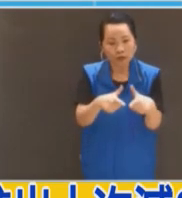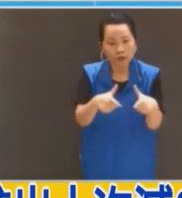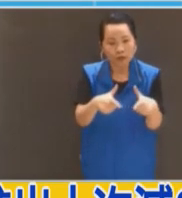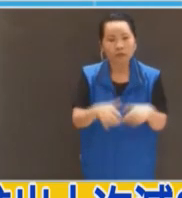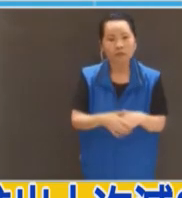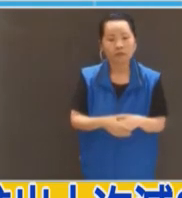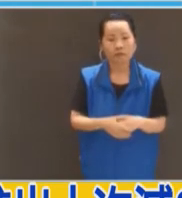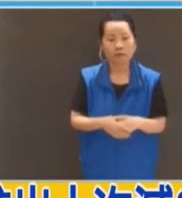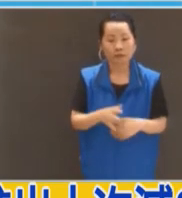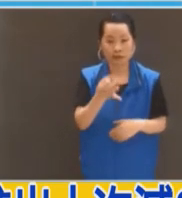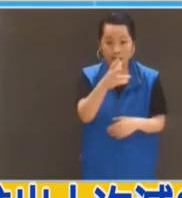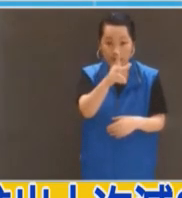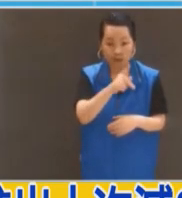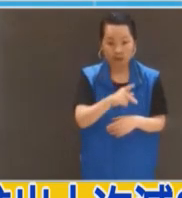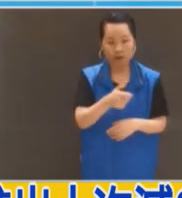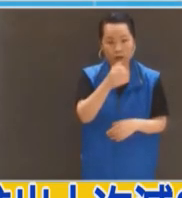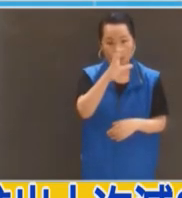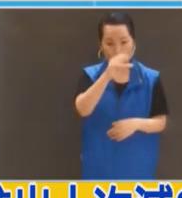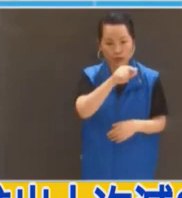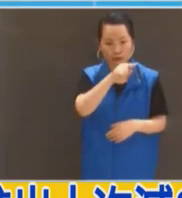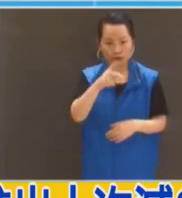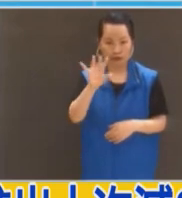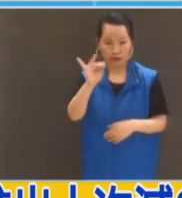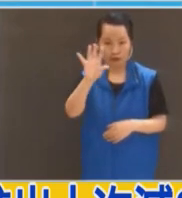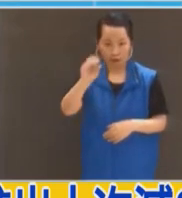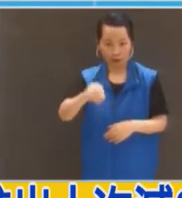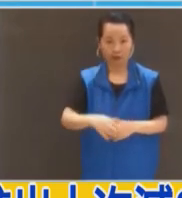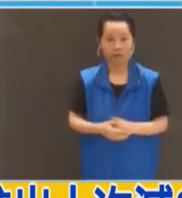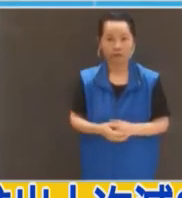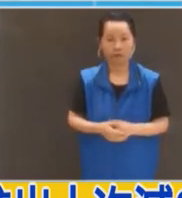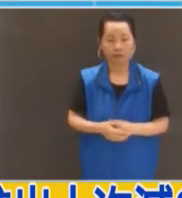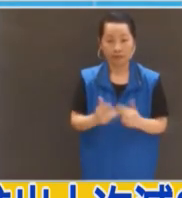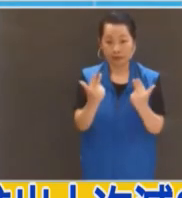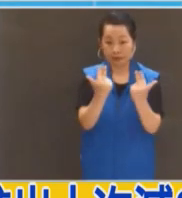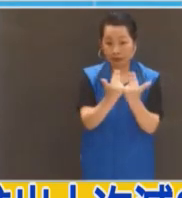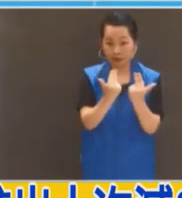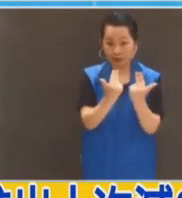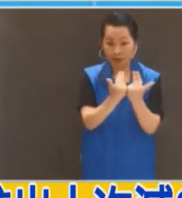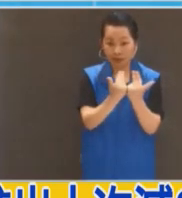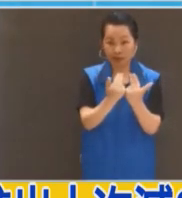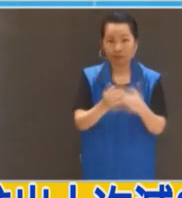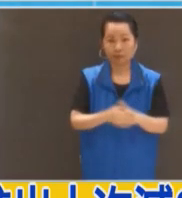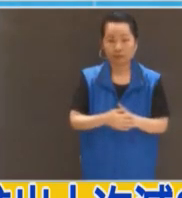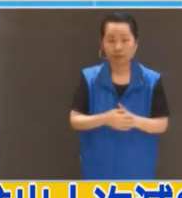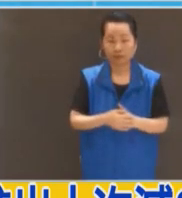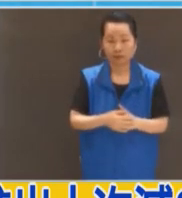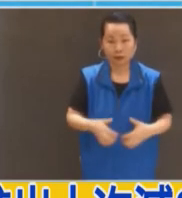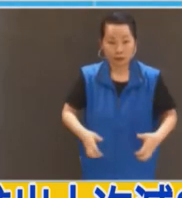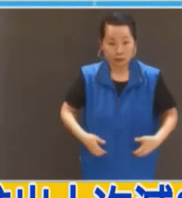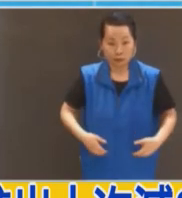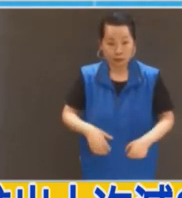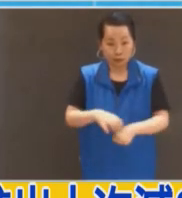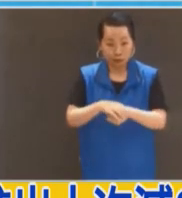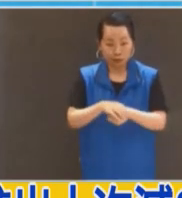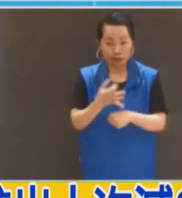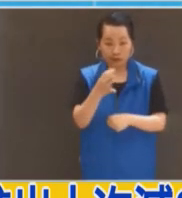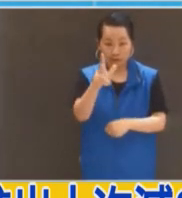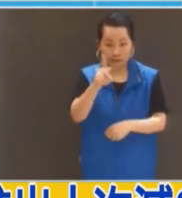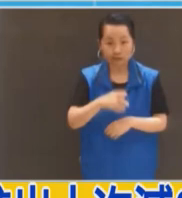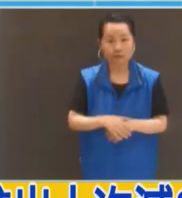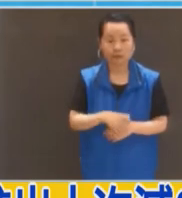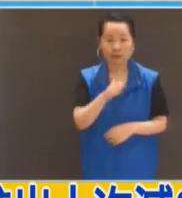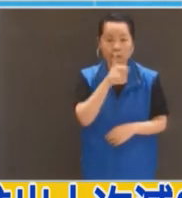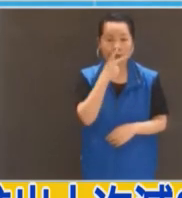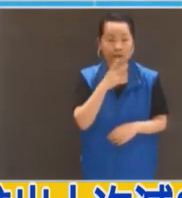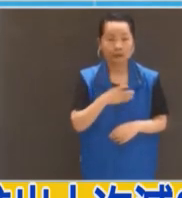贷款每户最高额度50万到100万。那新北或是针对急救贷款，也针对中